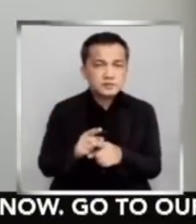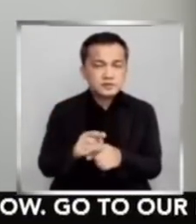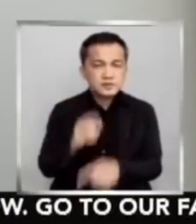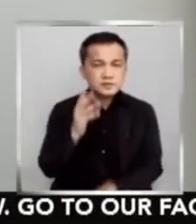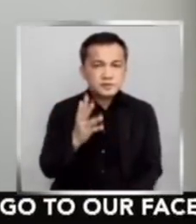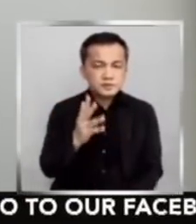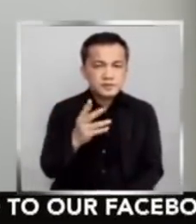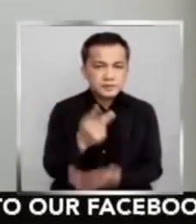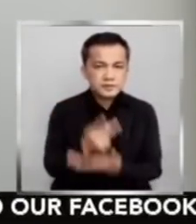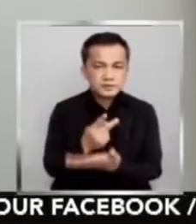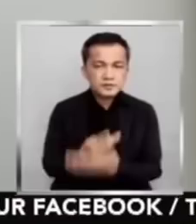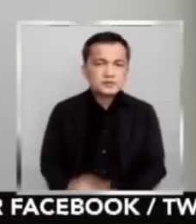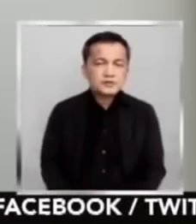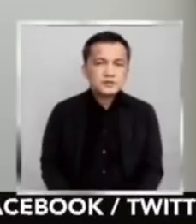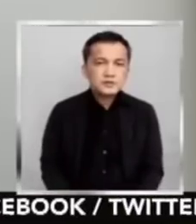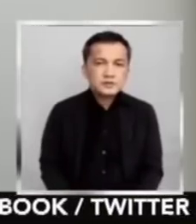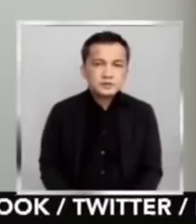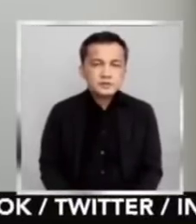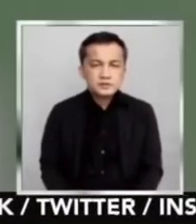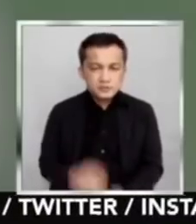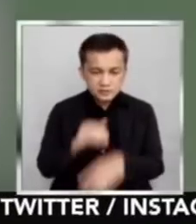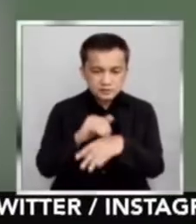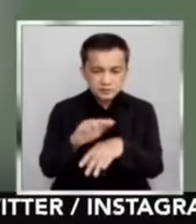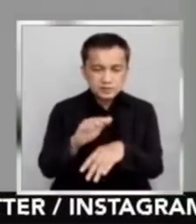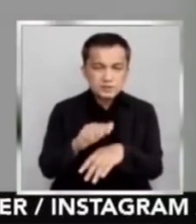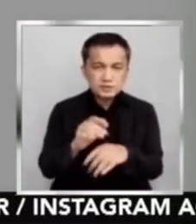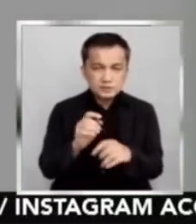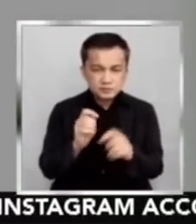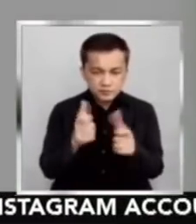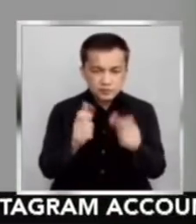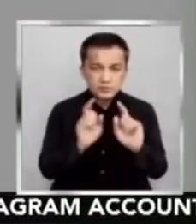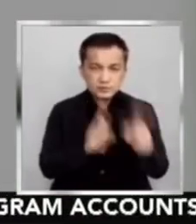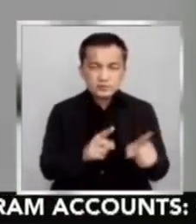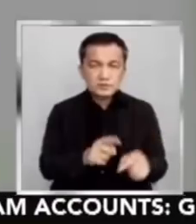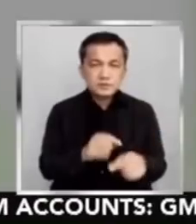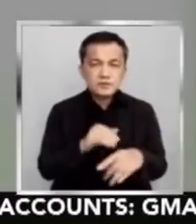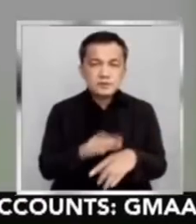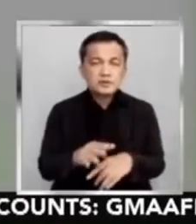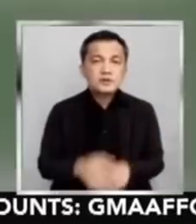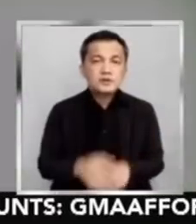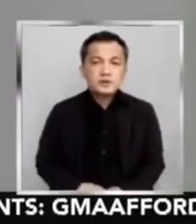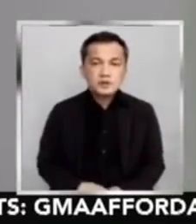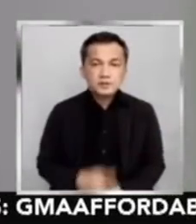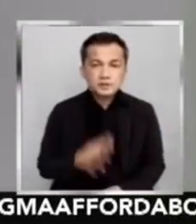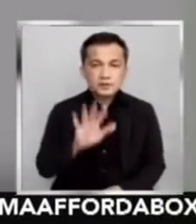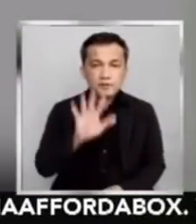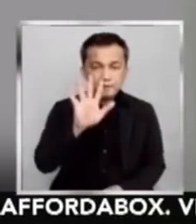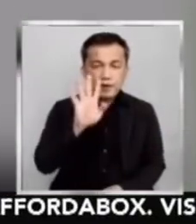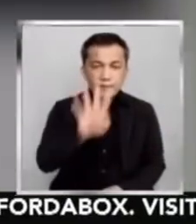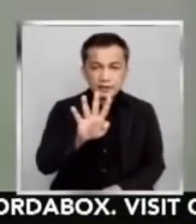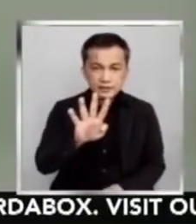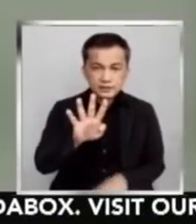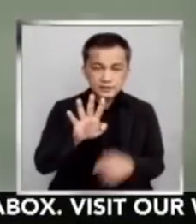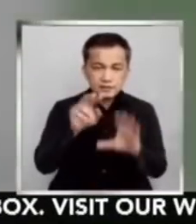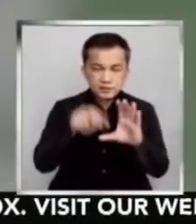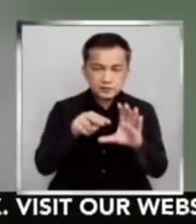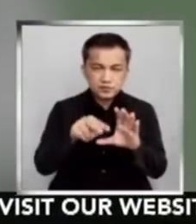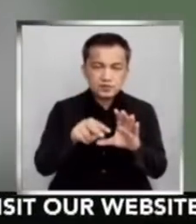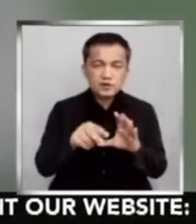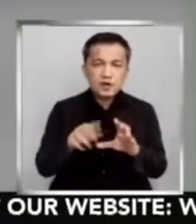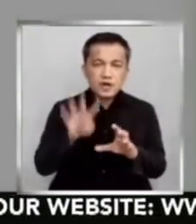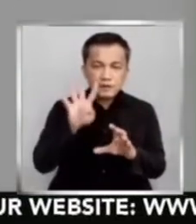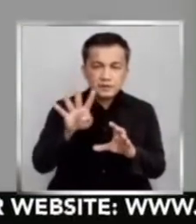pesos na sinesend nila right away sa'yo. Di bababa sa 4 na video at photo ang na-like at view raw ni